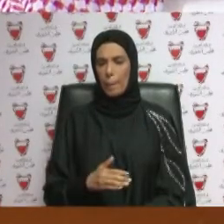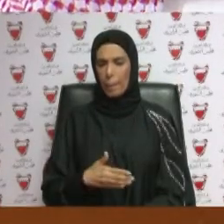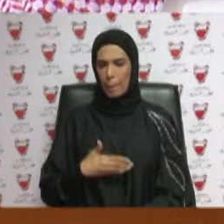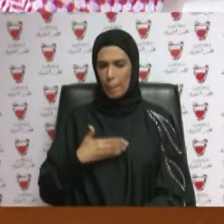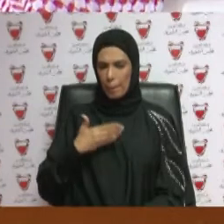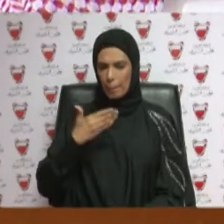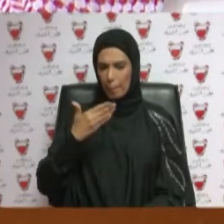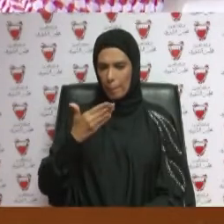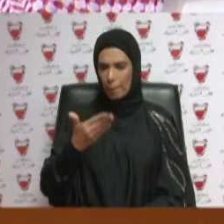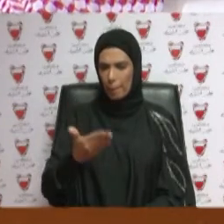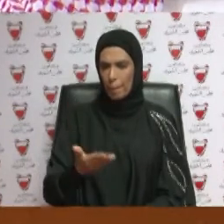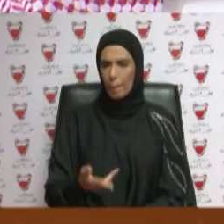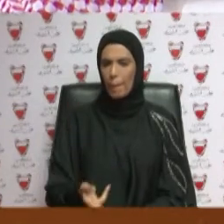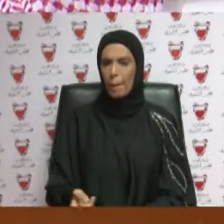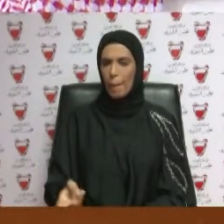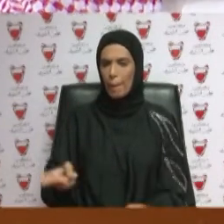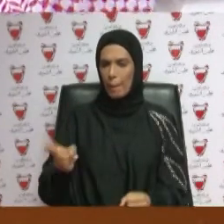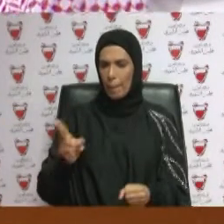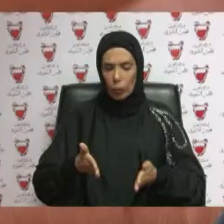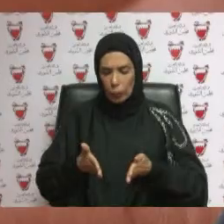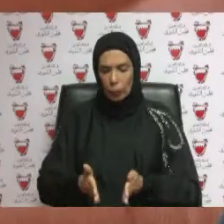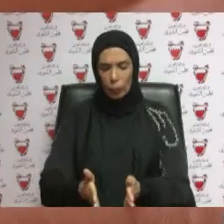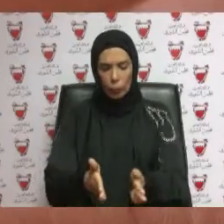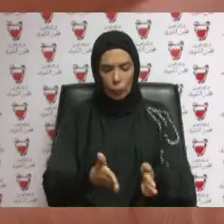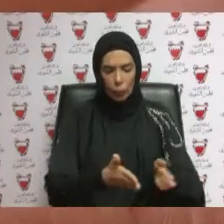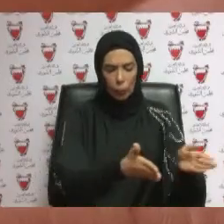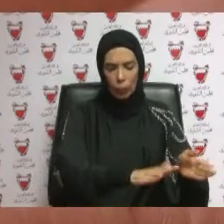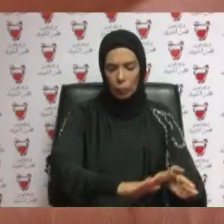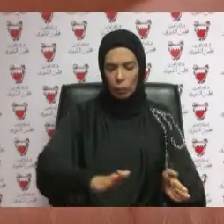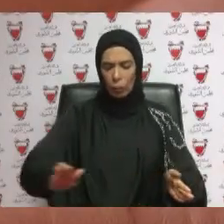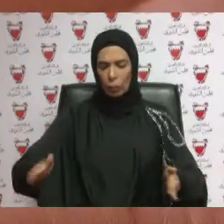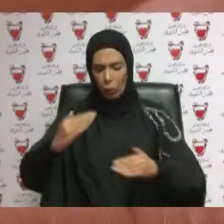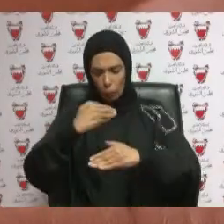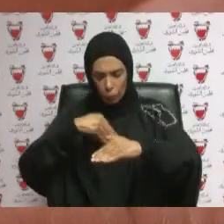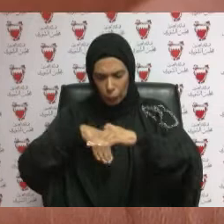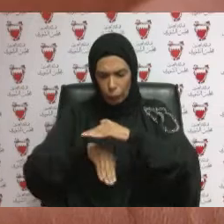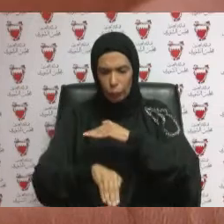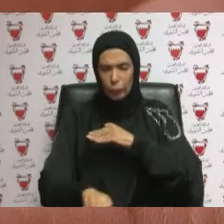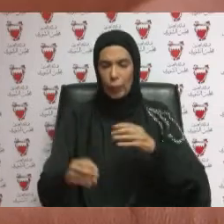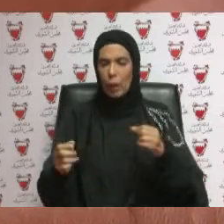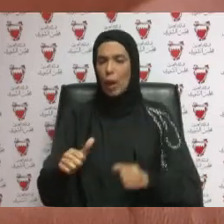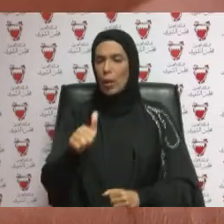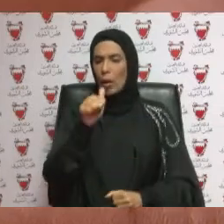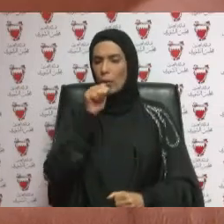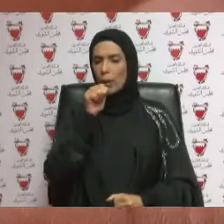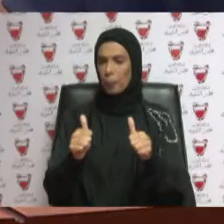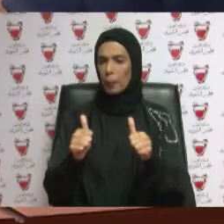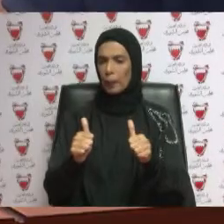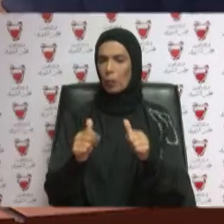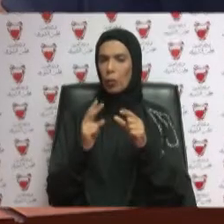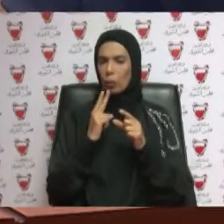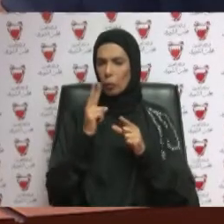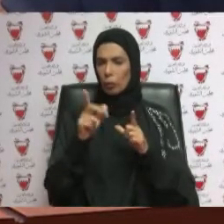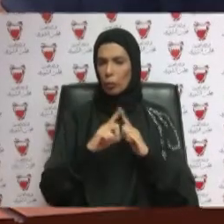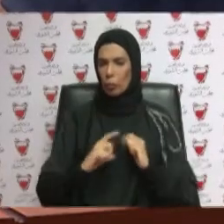جميع الملاحظات التي أبداها أصحاب السعادة أعضاء المجلس في الجلسة السادسة بتاريخ 14 جمادى الأولى